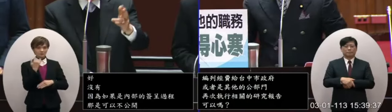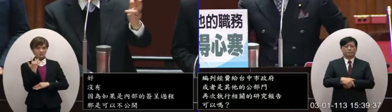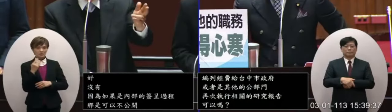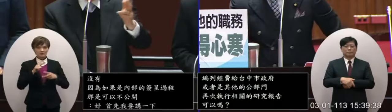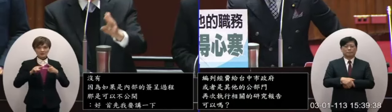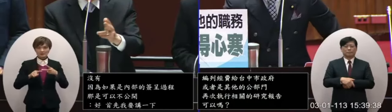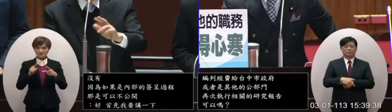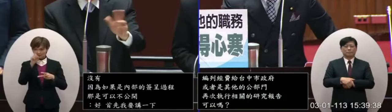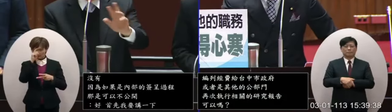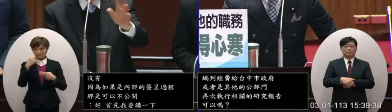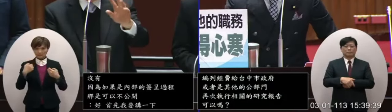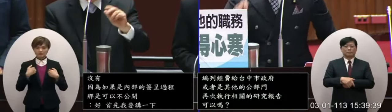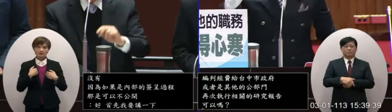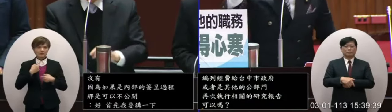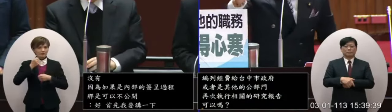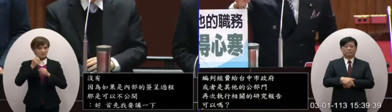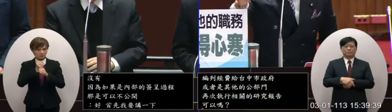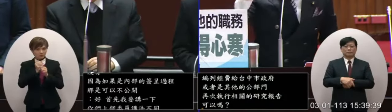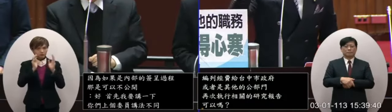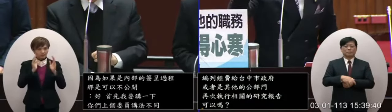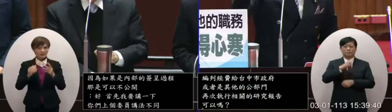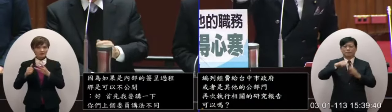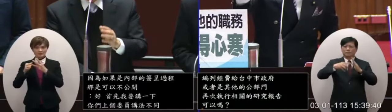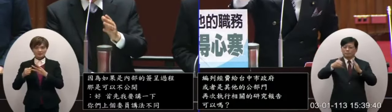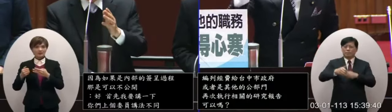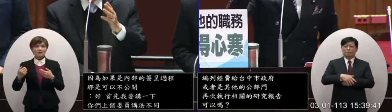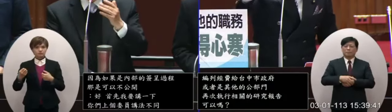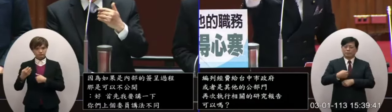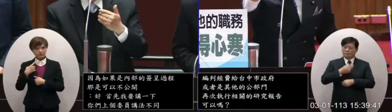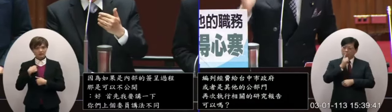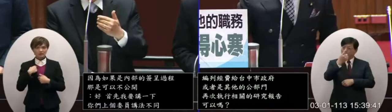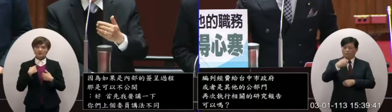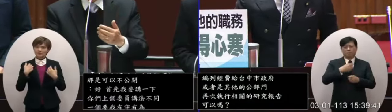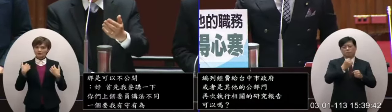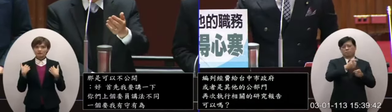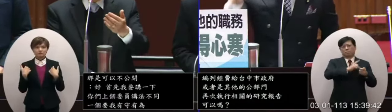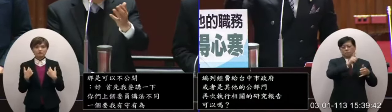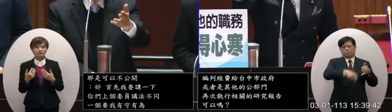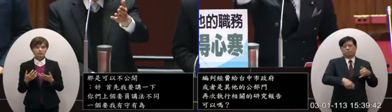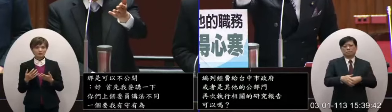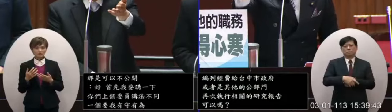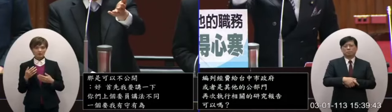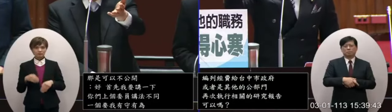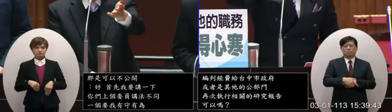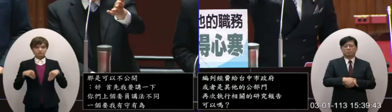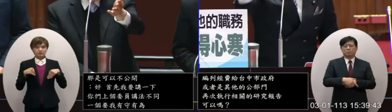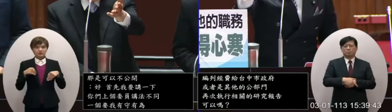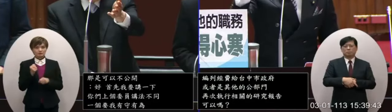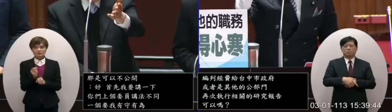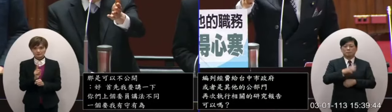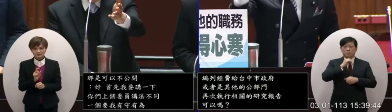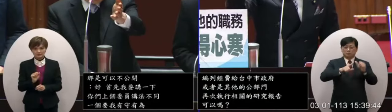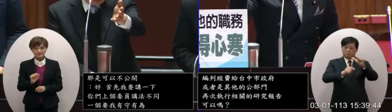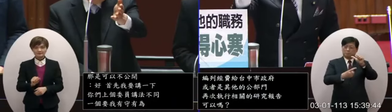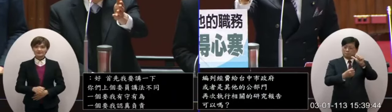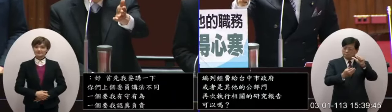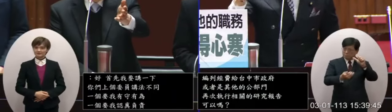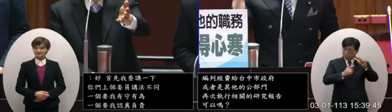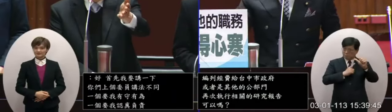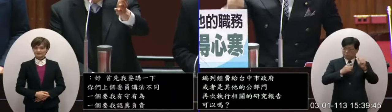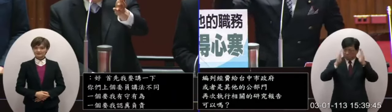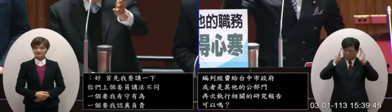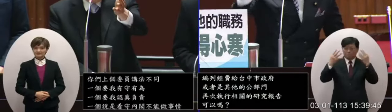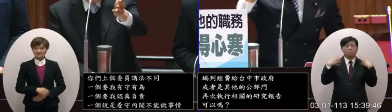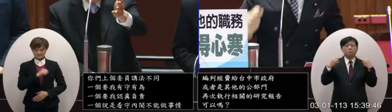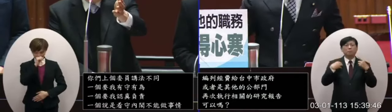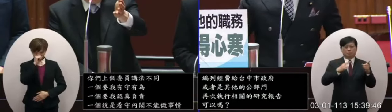叫我说你这个是看守内阁，你不能做任何事情。 我就一句话， 我 做你自己， 您回答了， 五月十九 战战兢